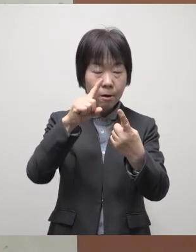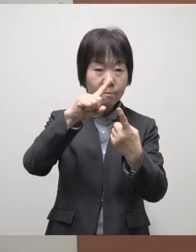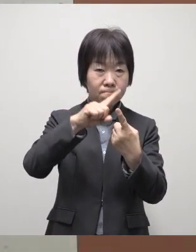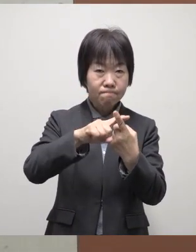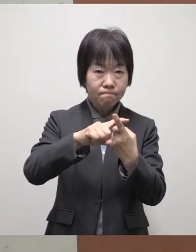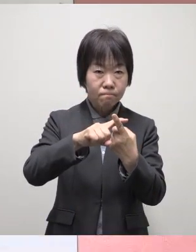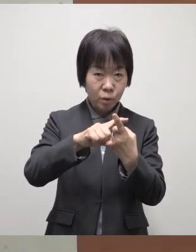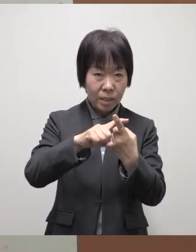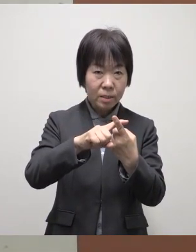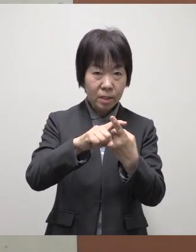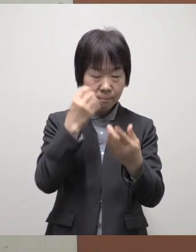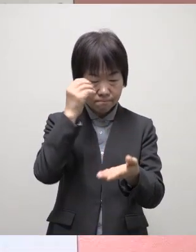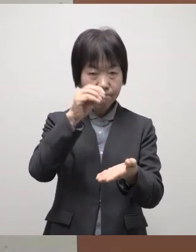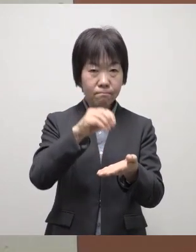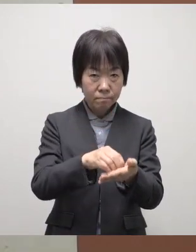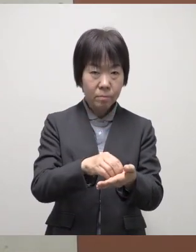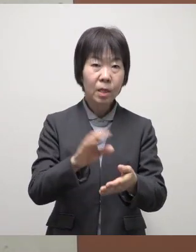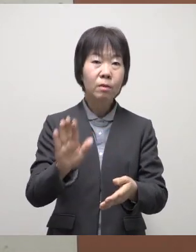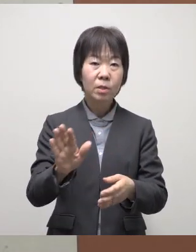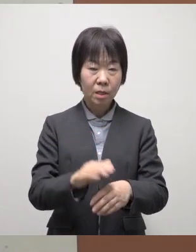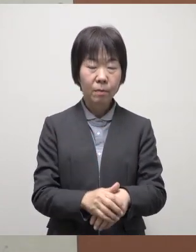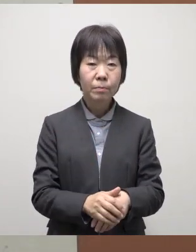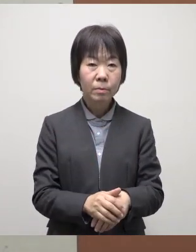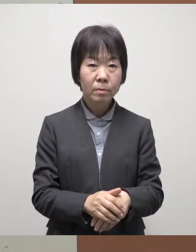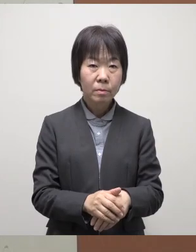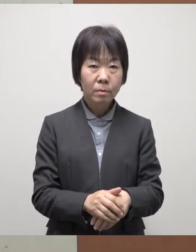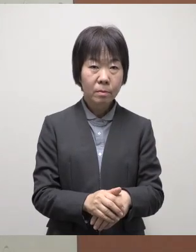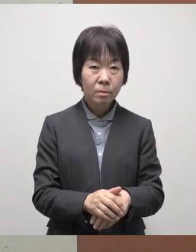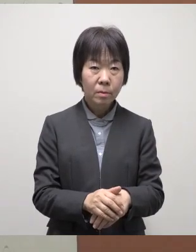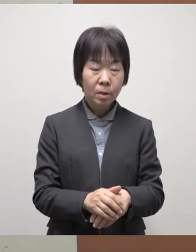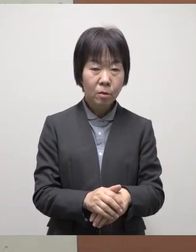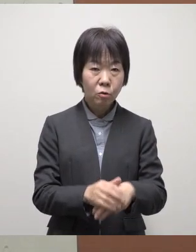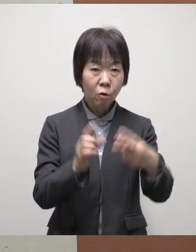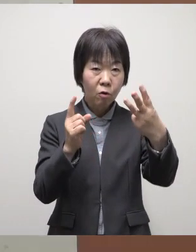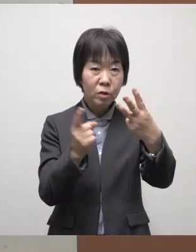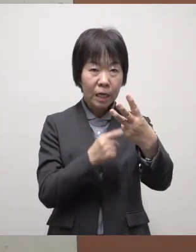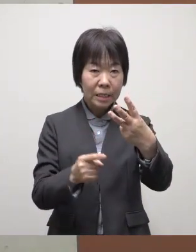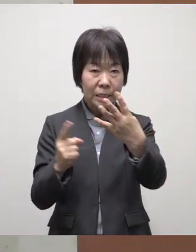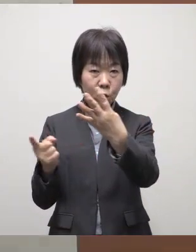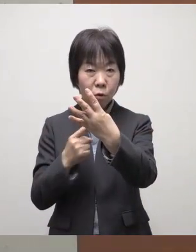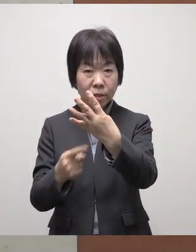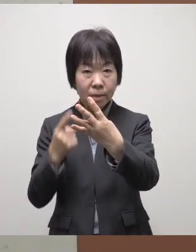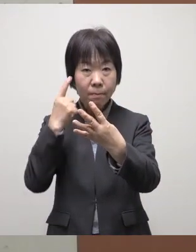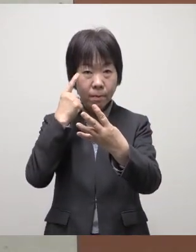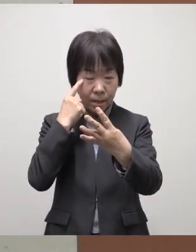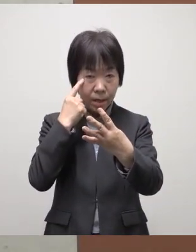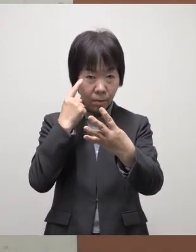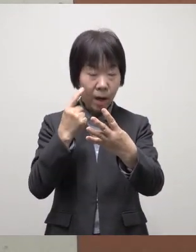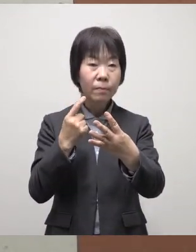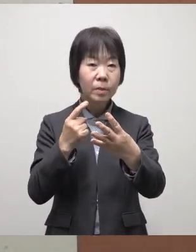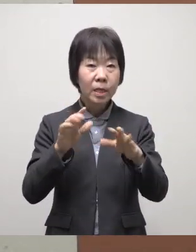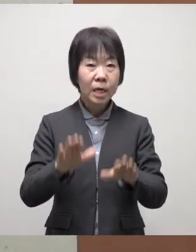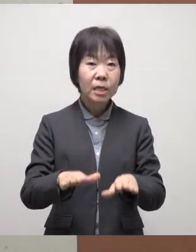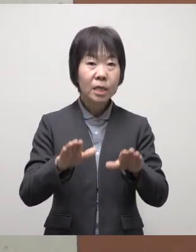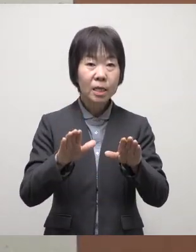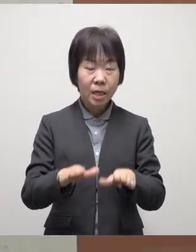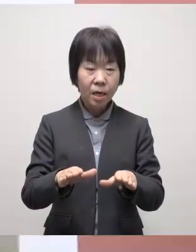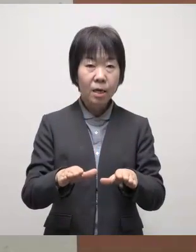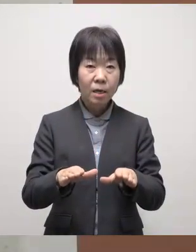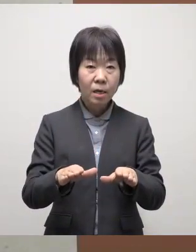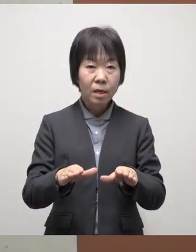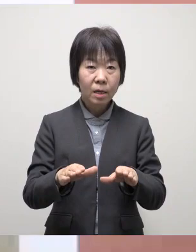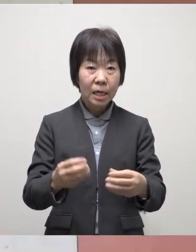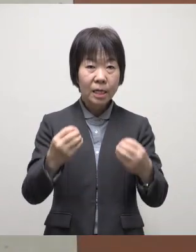陽性患者が確認されましたこの3例目選んでイメば現時点で